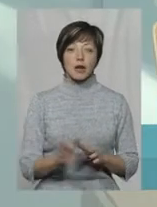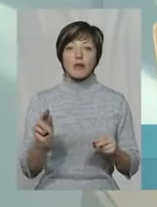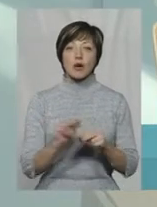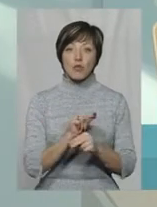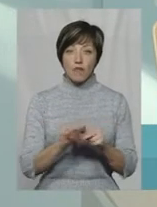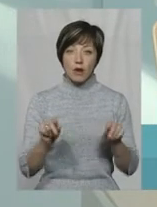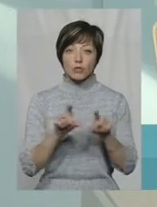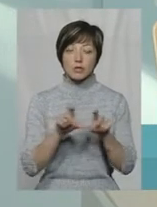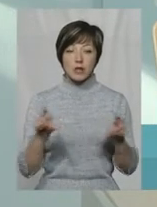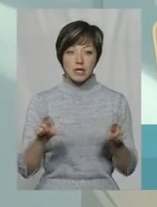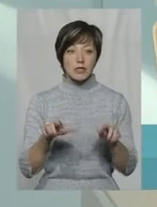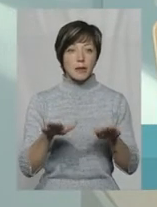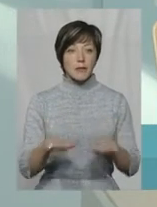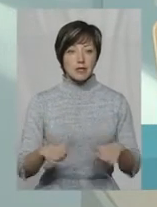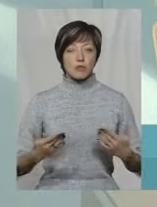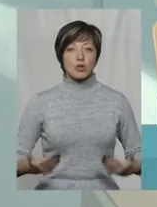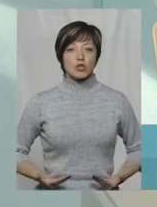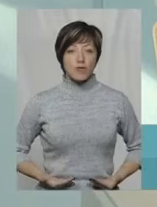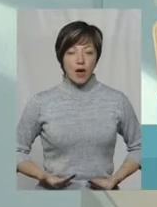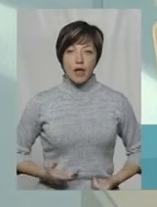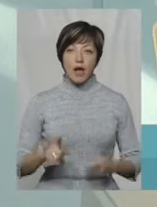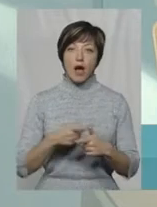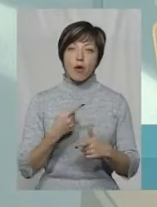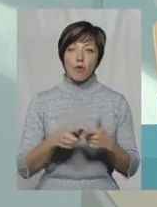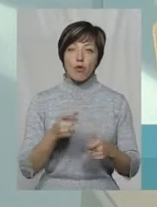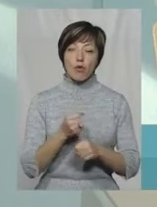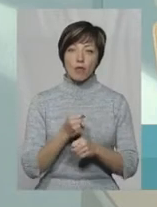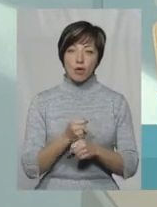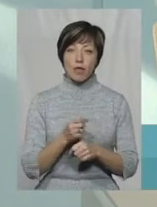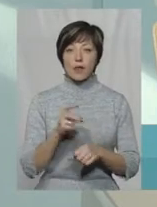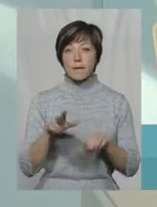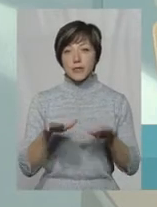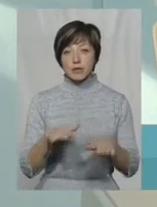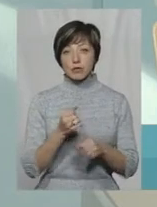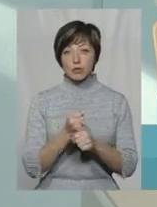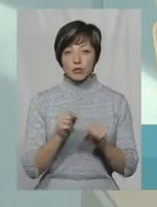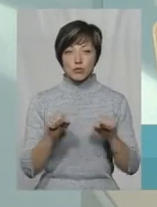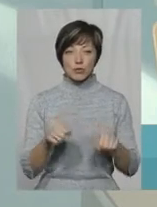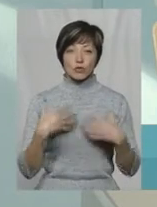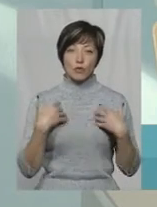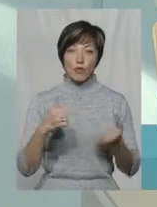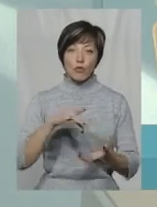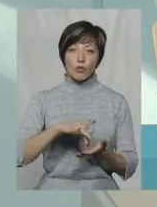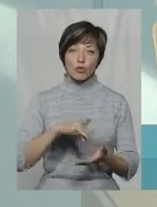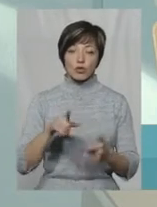лікувальному закладі за місцем проживання або роботи. На роботі може бути здоровпункт чи